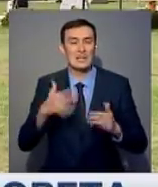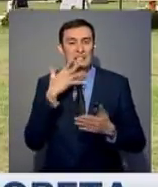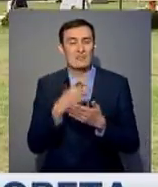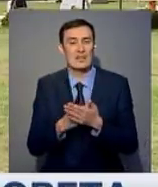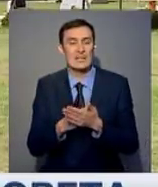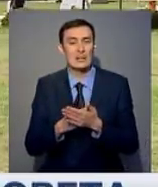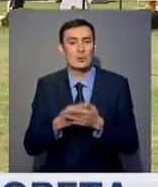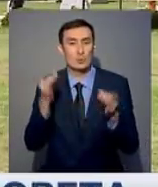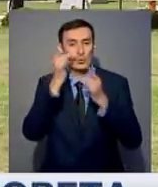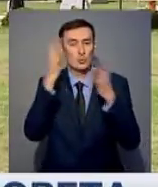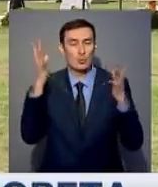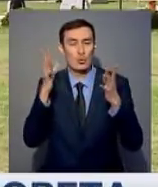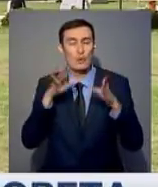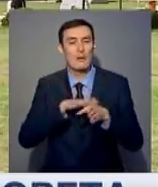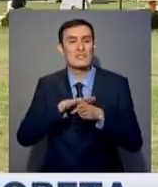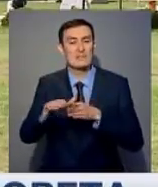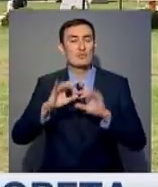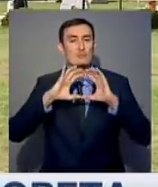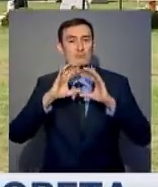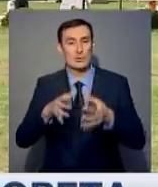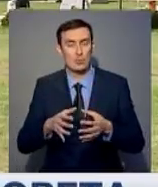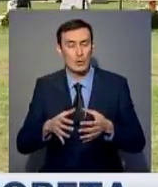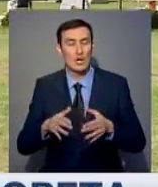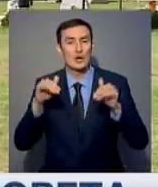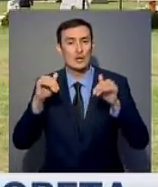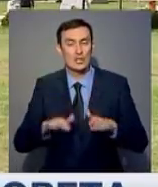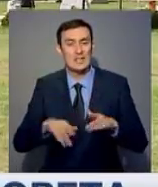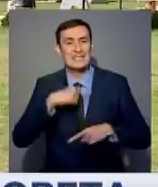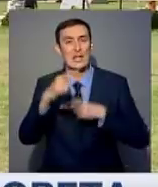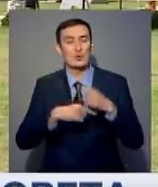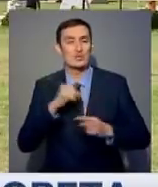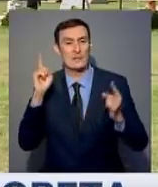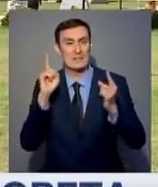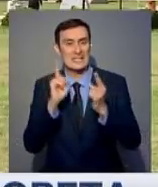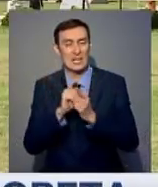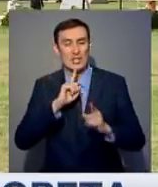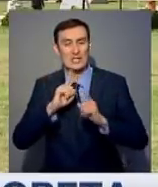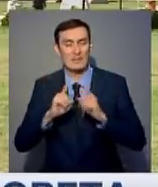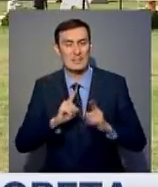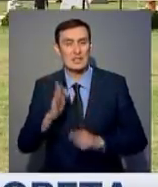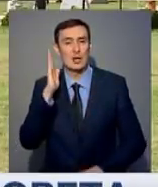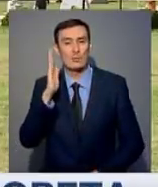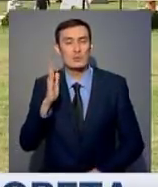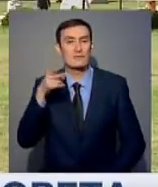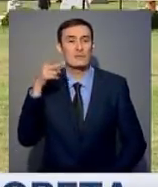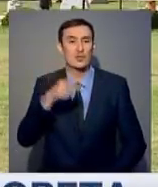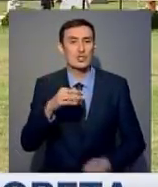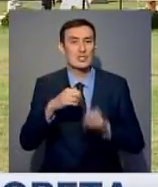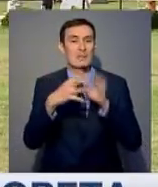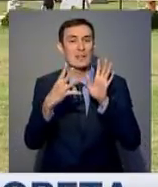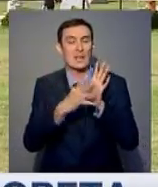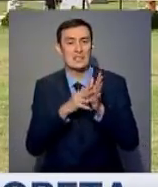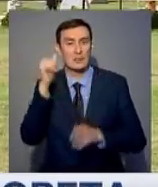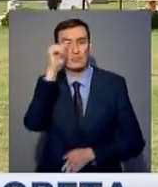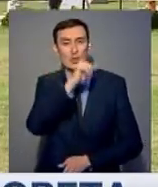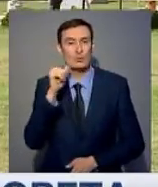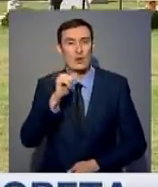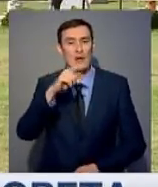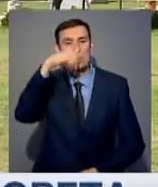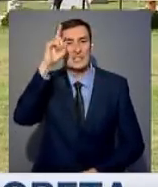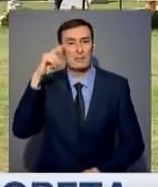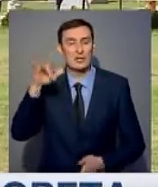по всему миру принято решение что следующая встреча тюркского совета состоится в 2019 году в